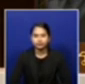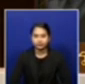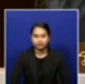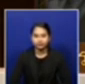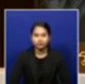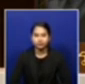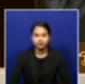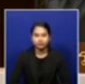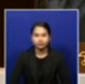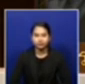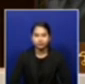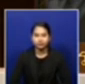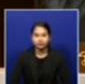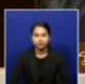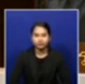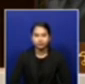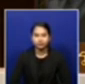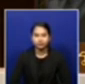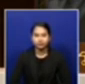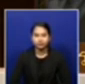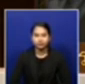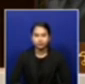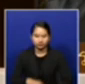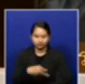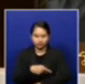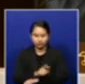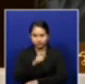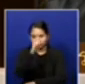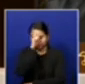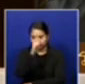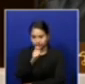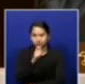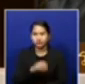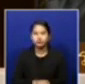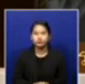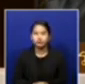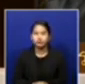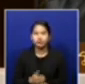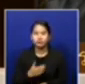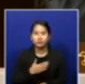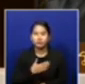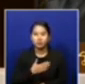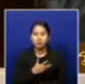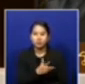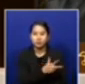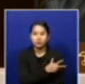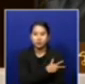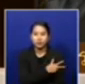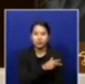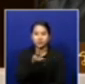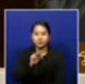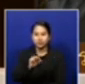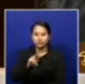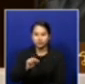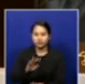ครับกราบเรียนท่านประธานที่เคารพนะครับผมดร.มนูญศิวาพิรมรัตน์นะครับส.ส.